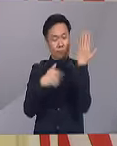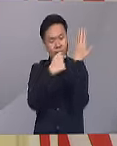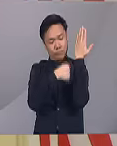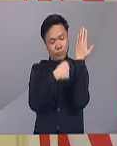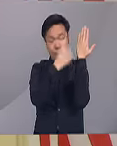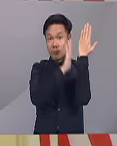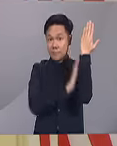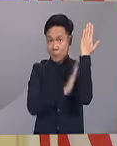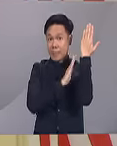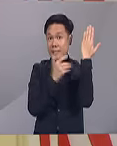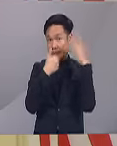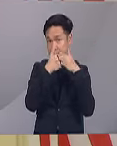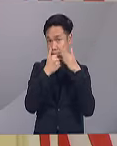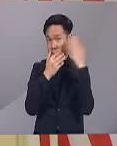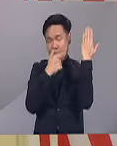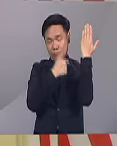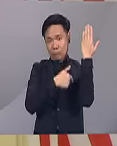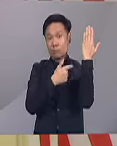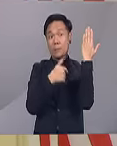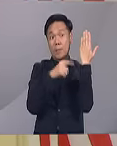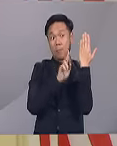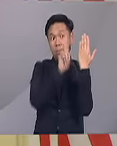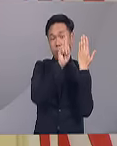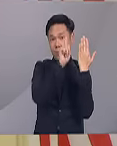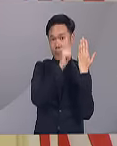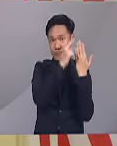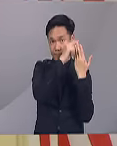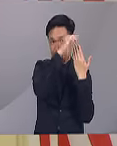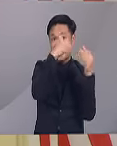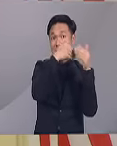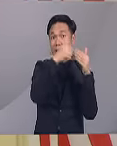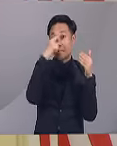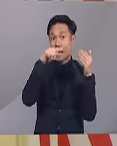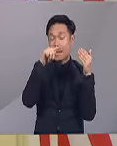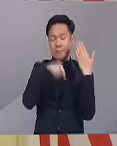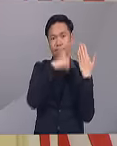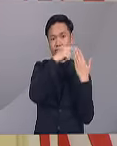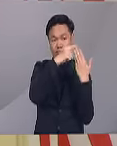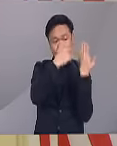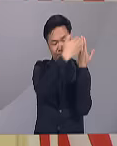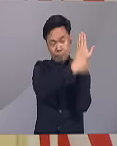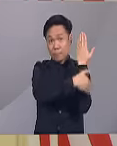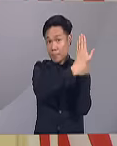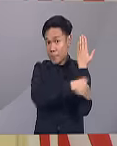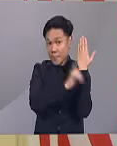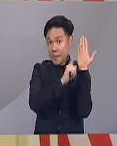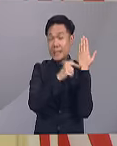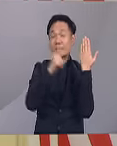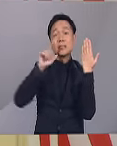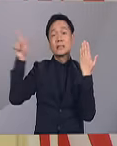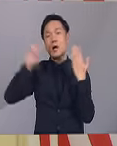Semenanjung, kawasan sempadan utara Malaysia Thailand, kawasan sempadan